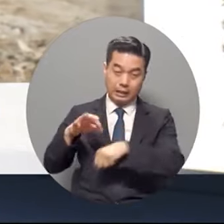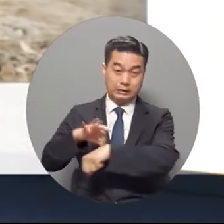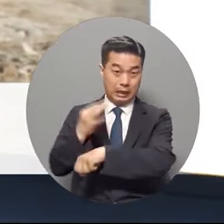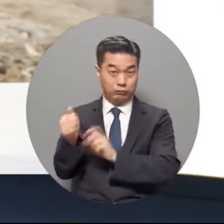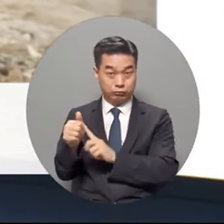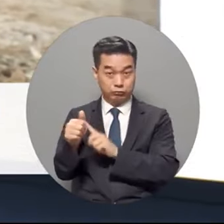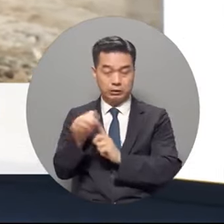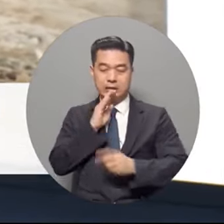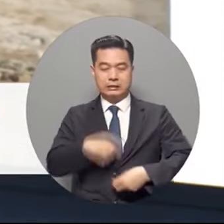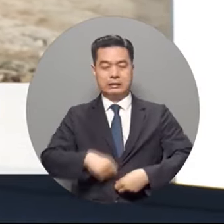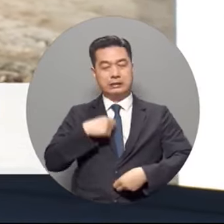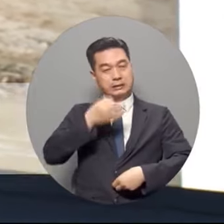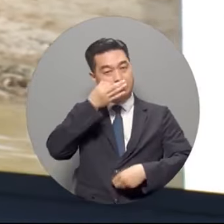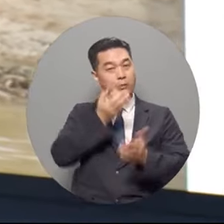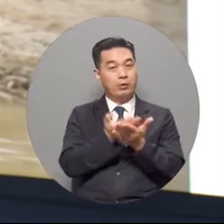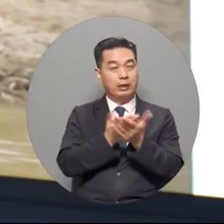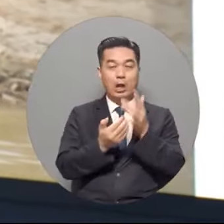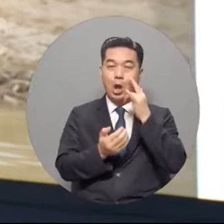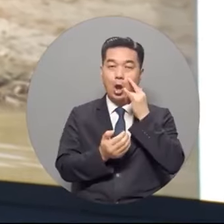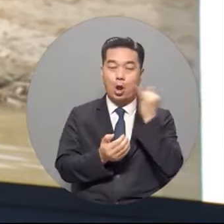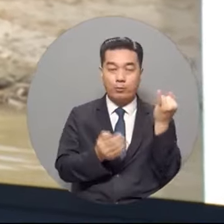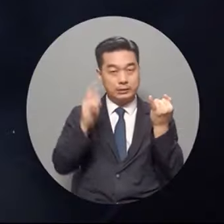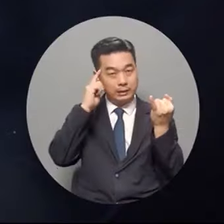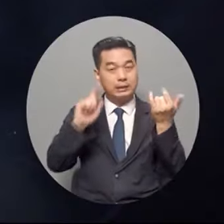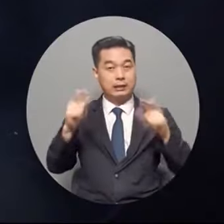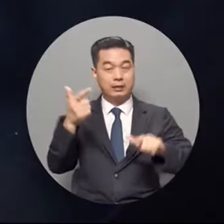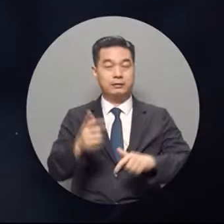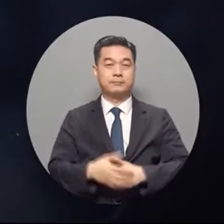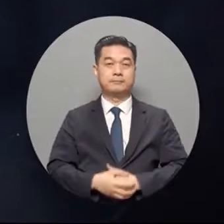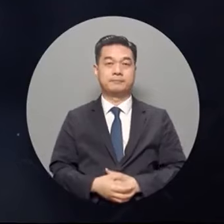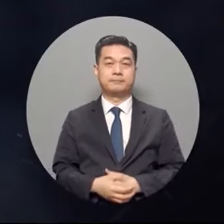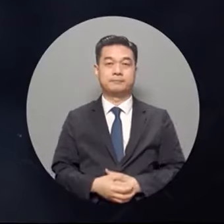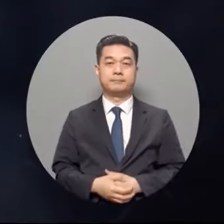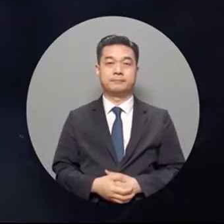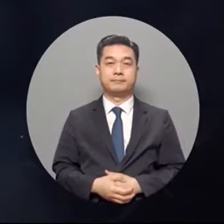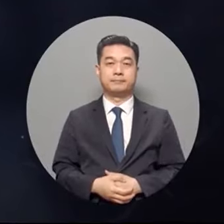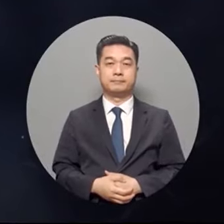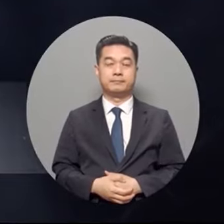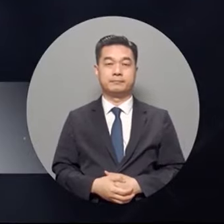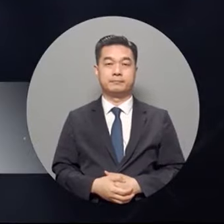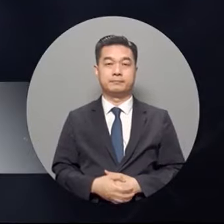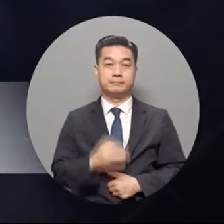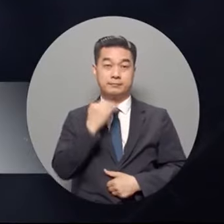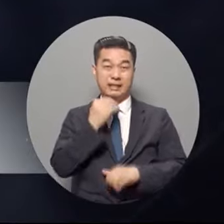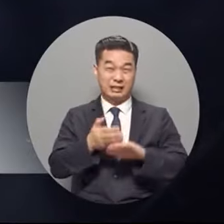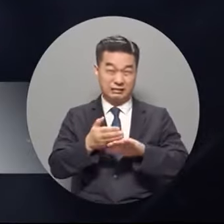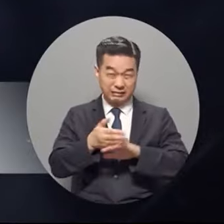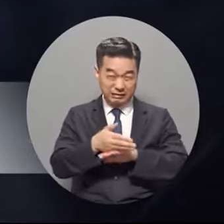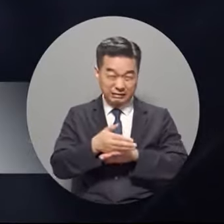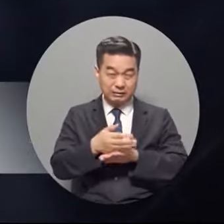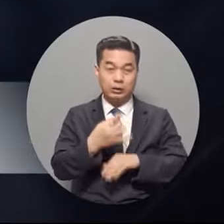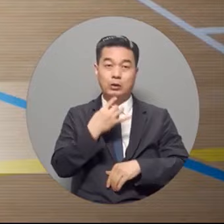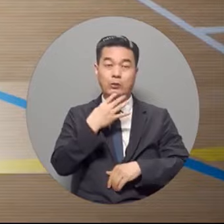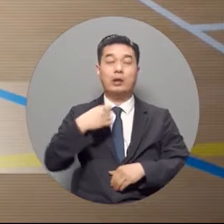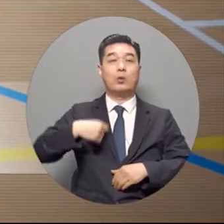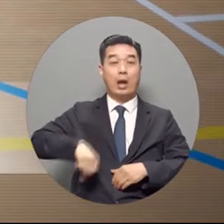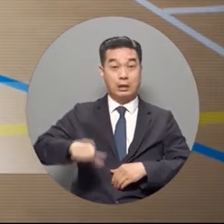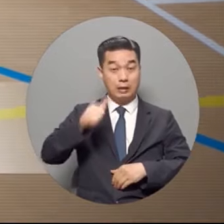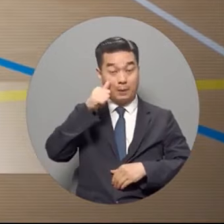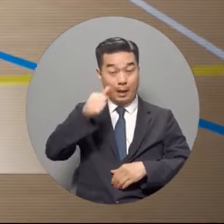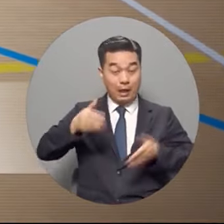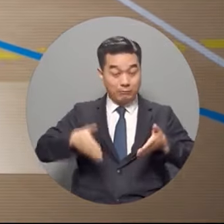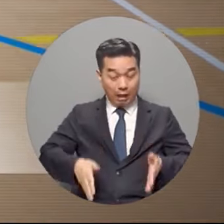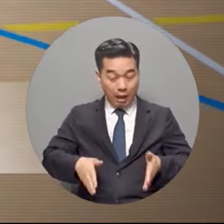밝혀달라는 어머니 이덕경 기자의 보도입니다 늦은 나이에 겨우 가진 외동아들 태어난 아들을